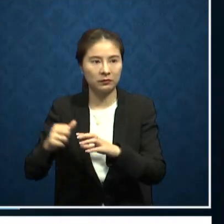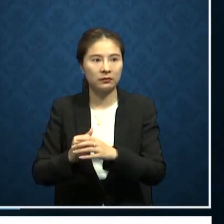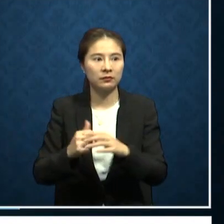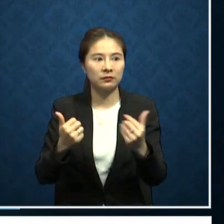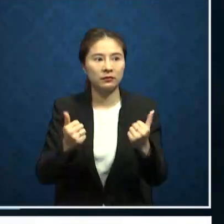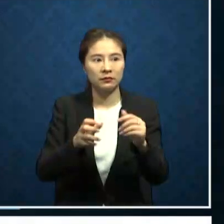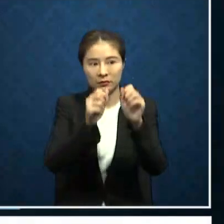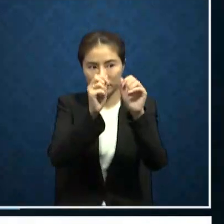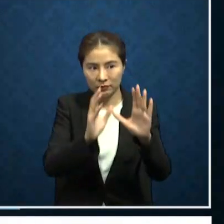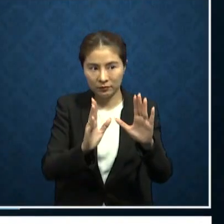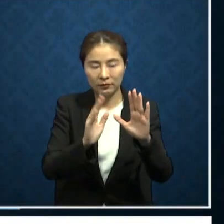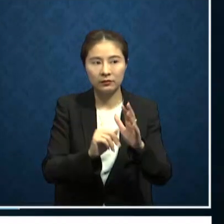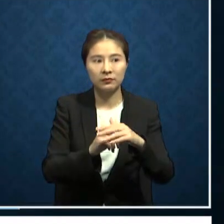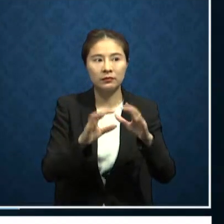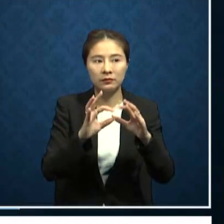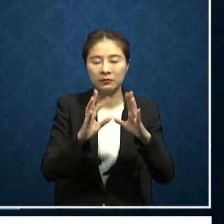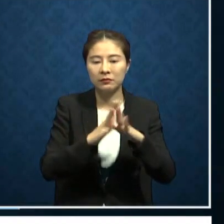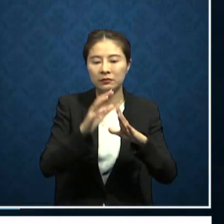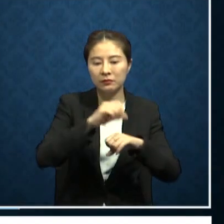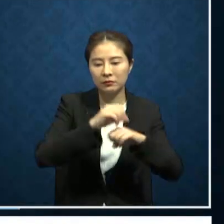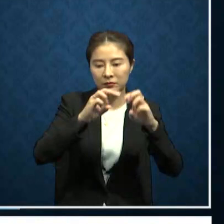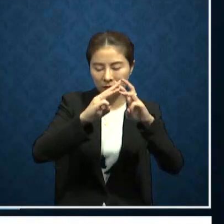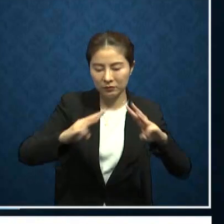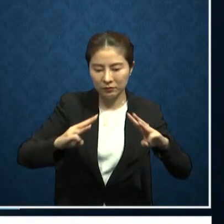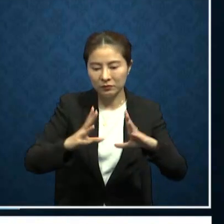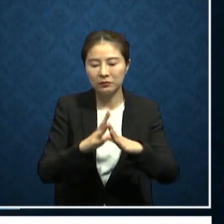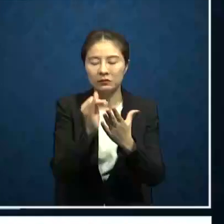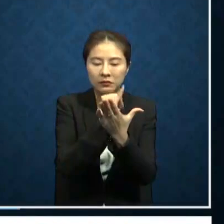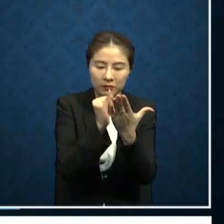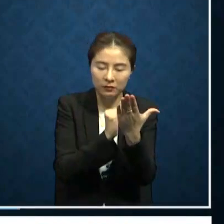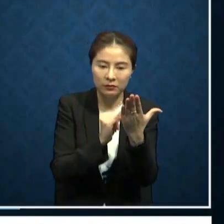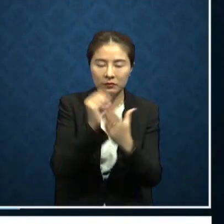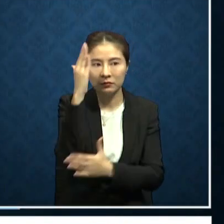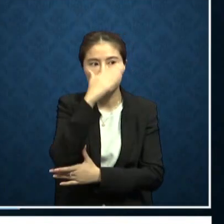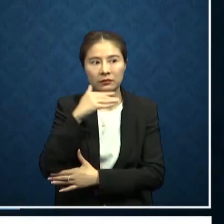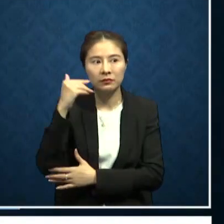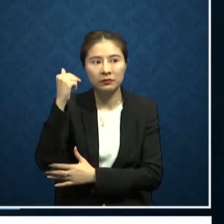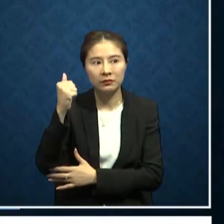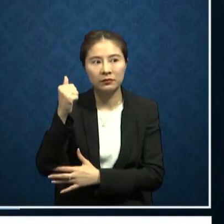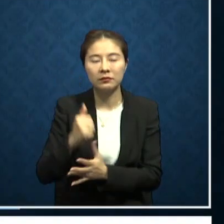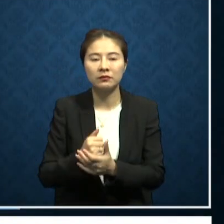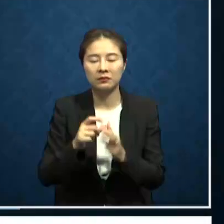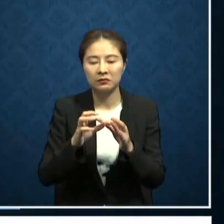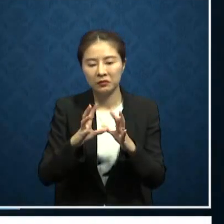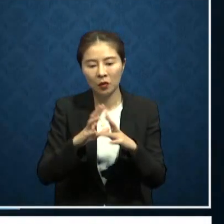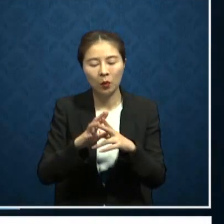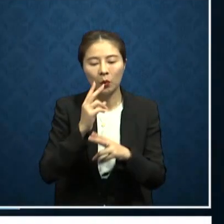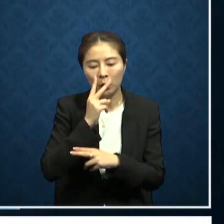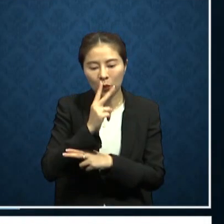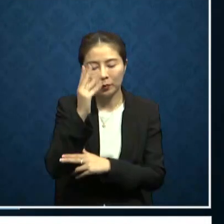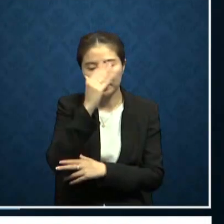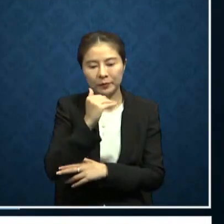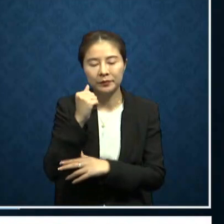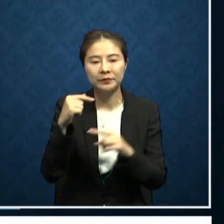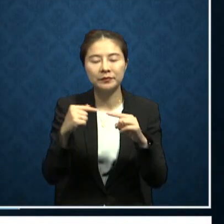เอ่อมีชื่อเสียงนะคะที่เกี่ยวข้องกับปราณิศานะคะที่มีสีสันสดใสนะคะสถาปัตกรรมมีความโดดเด่นที่วัด